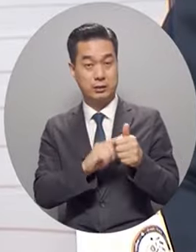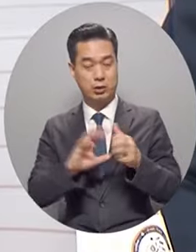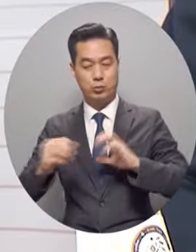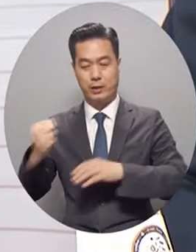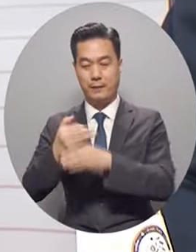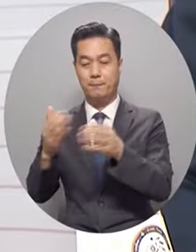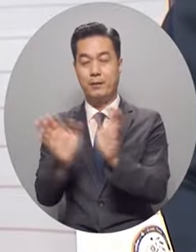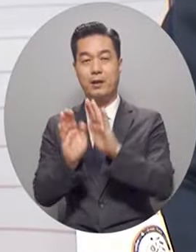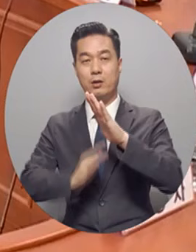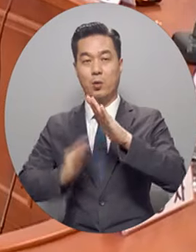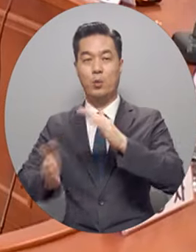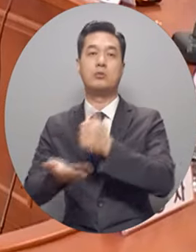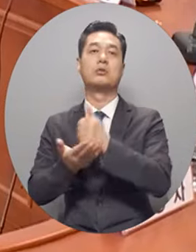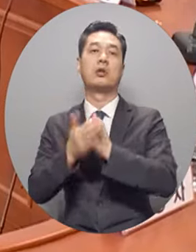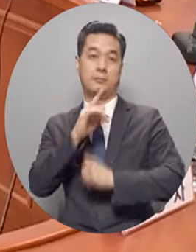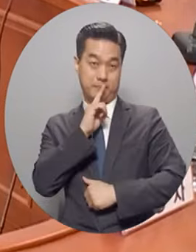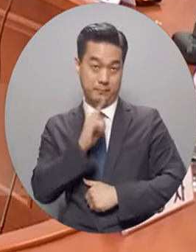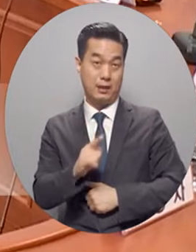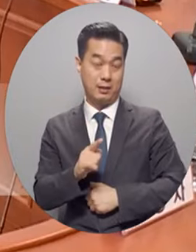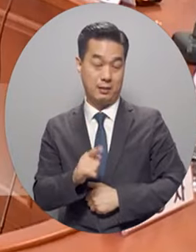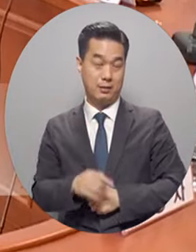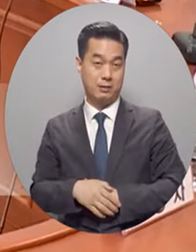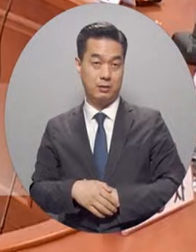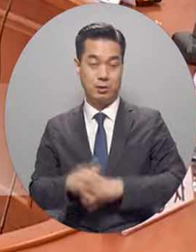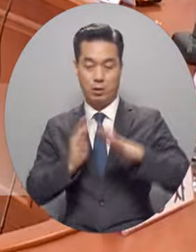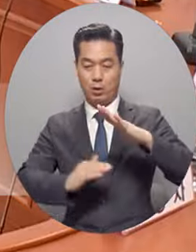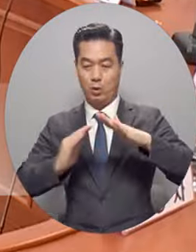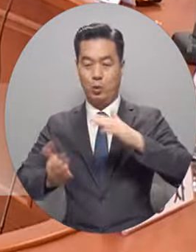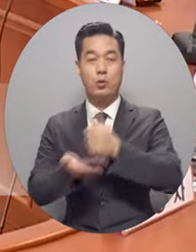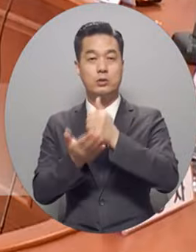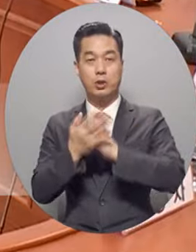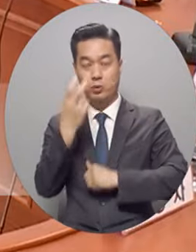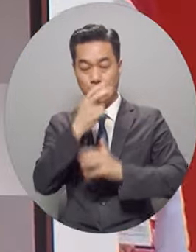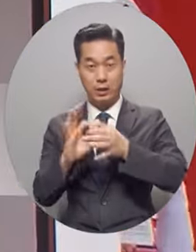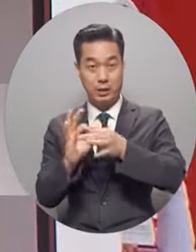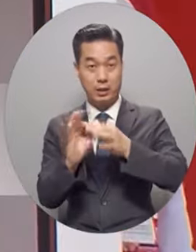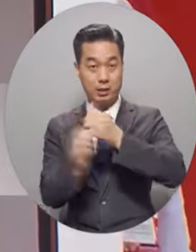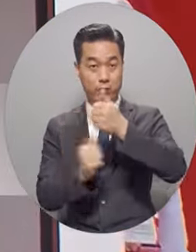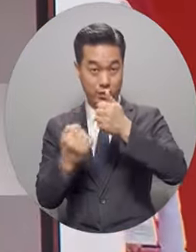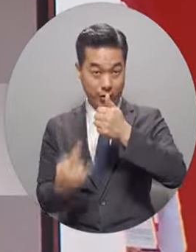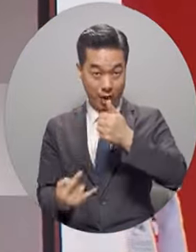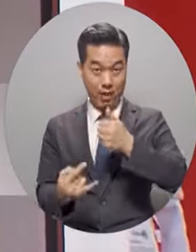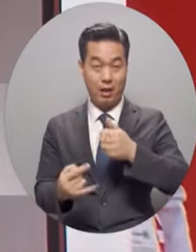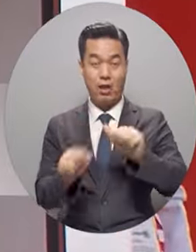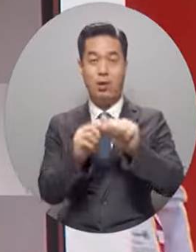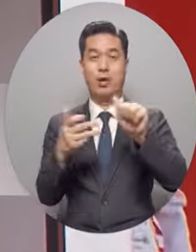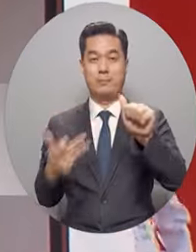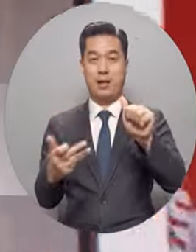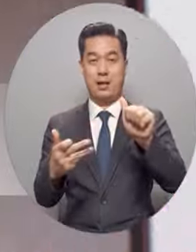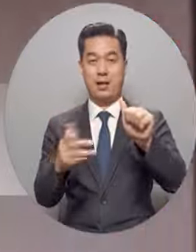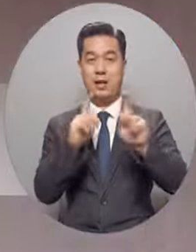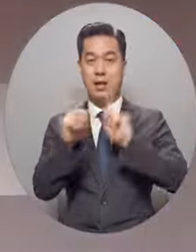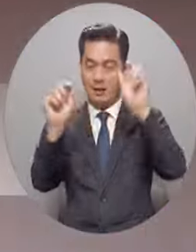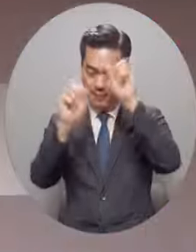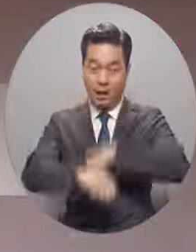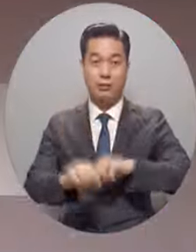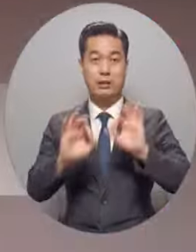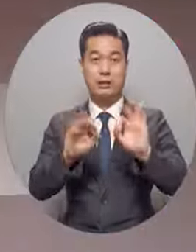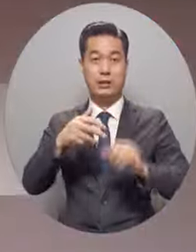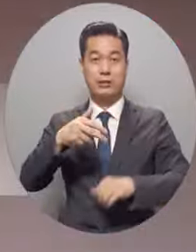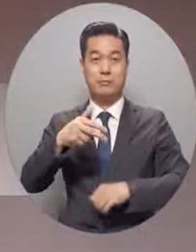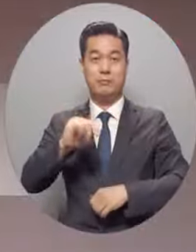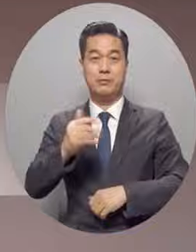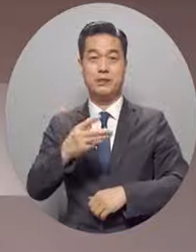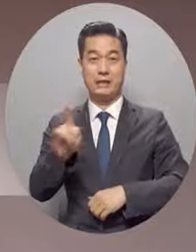말합니다. 당시 국민의힘 공천관리위원회는 과거 5.18 망원 공천회를 주최했던 김진태 강원도지사를